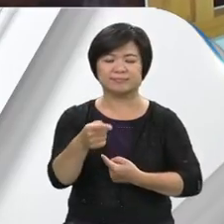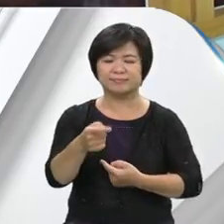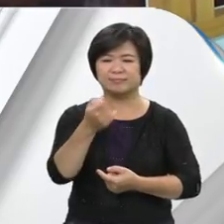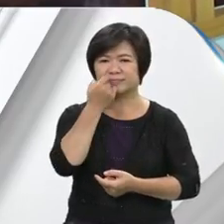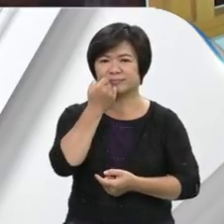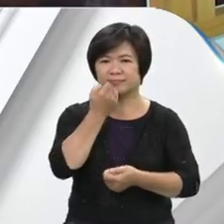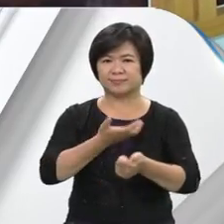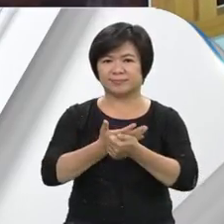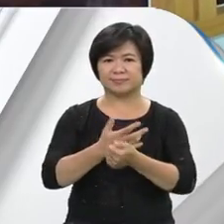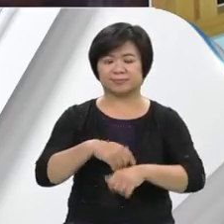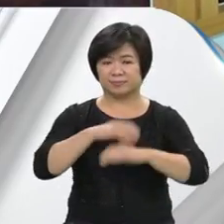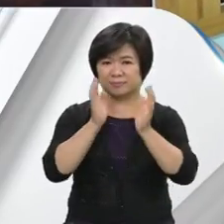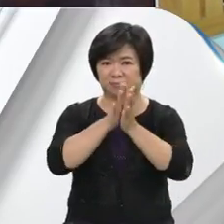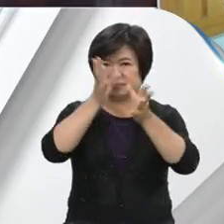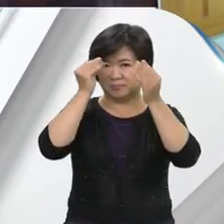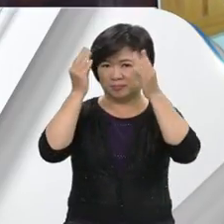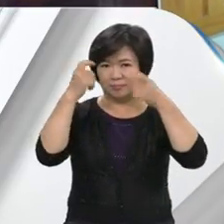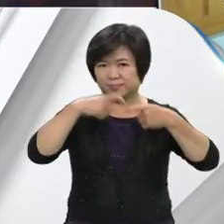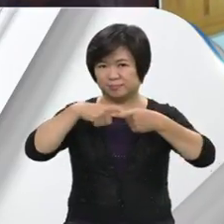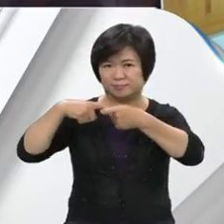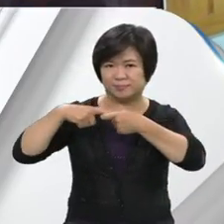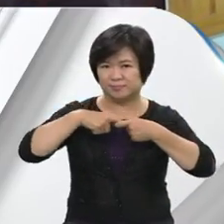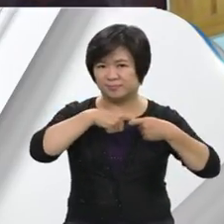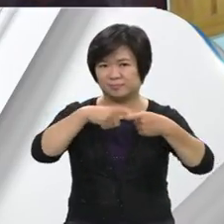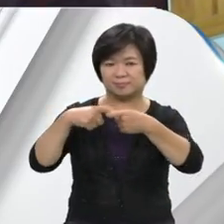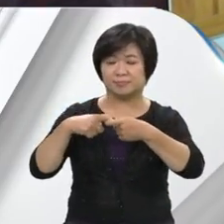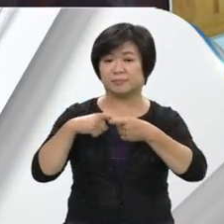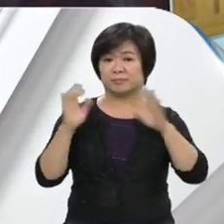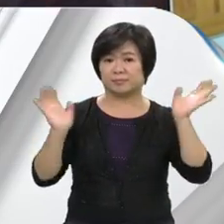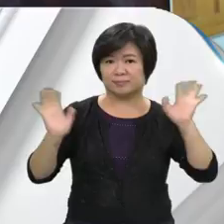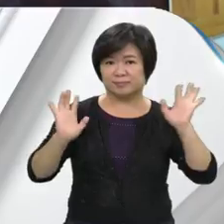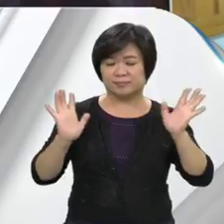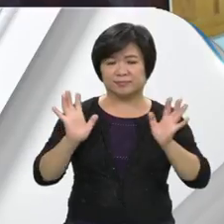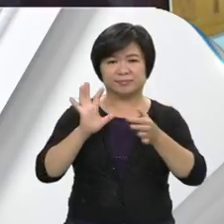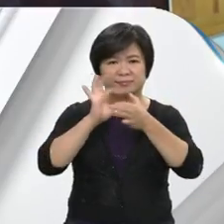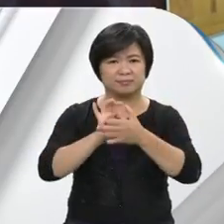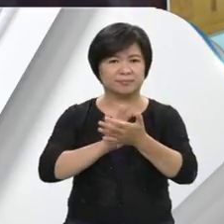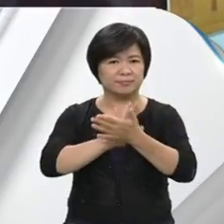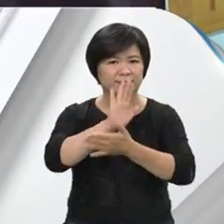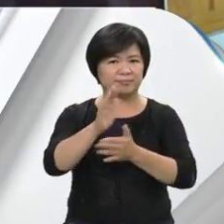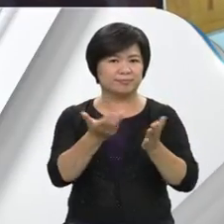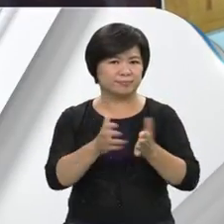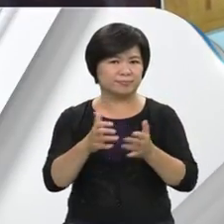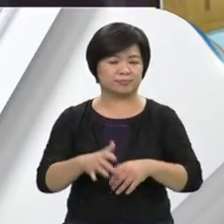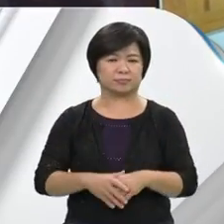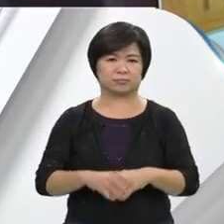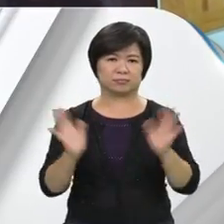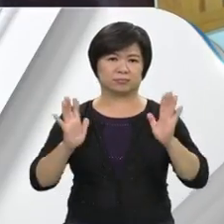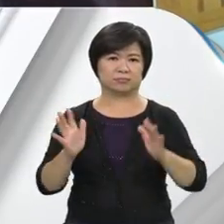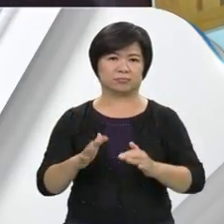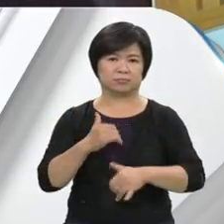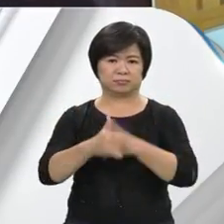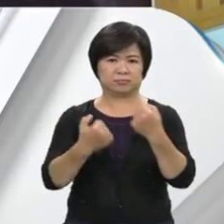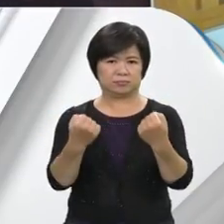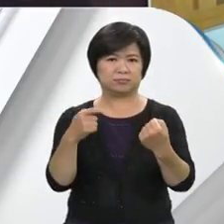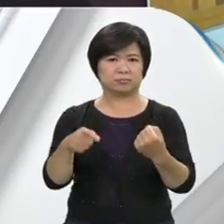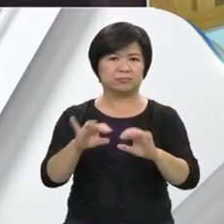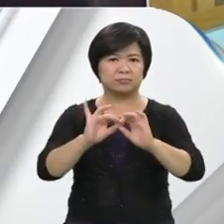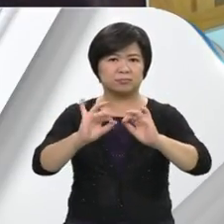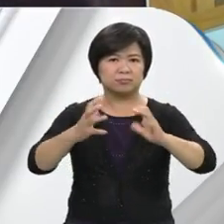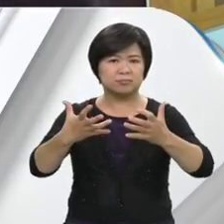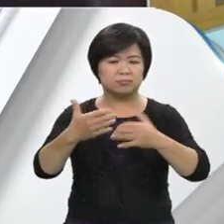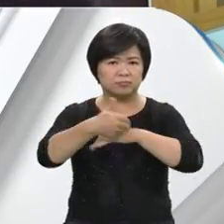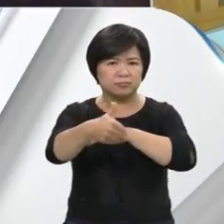让所有的资讯串联起来，那孩子也为未来做准备，因为现在孩子就是生活在一个地球村的环境，所以